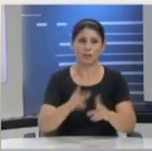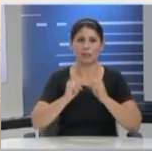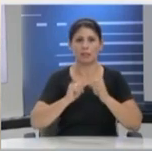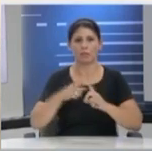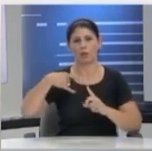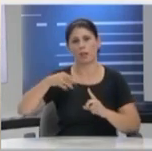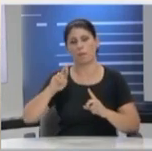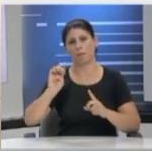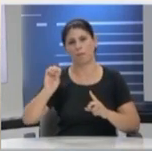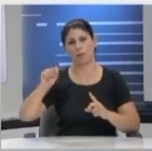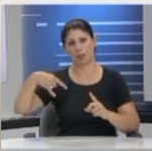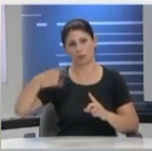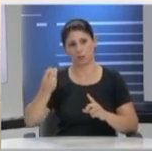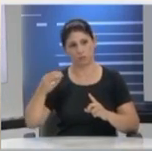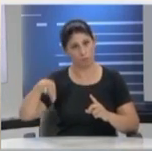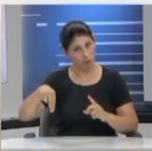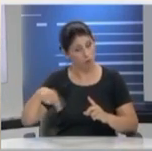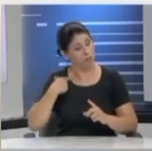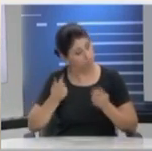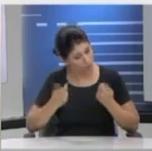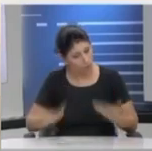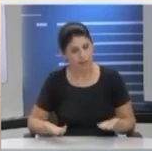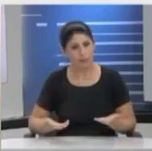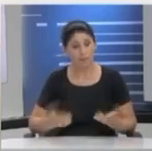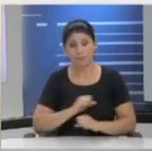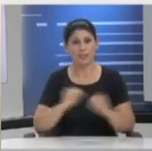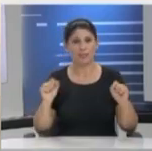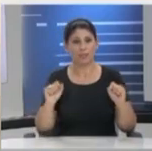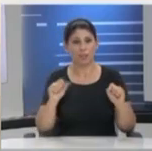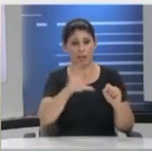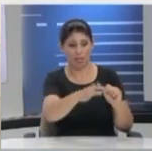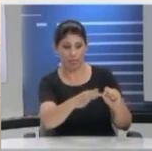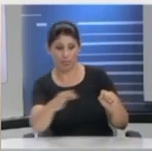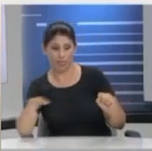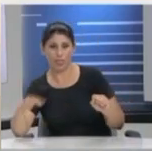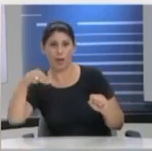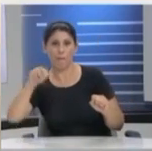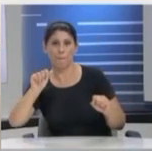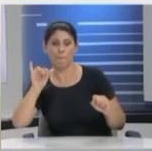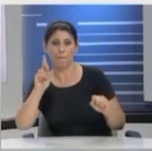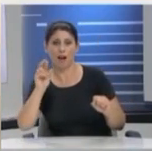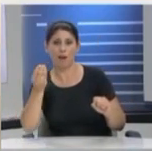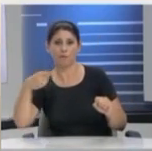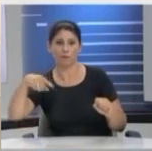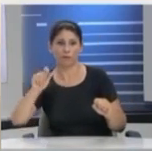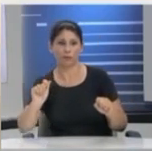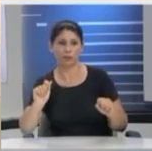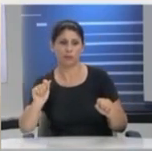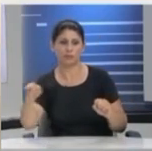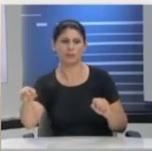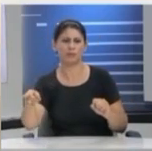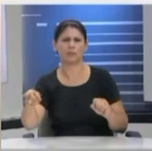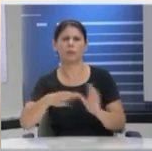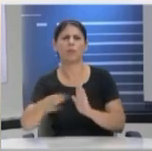τη συμφωνία των Πρεσπών. Όπαρ και γένετο. Και ξαφνικά παίρνετε τον Μαυρουτά και τον βάζετε γραμματέα και αυτό κάπου.